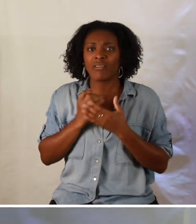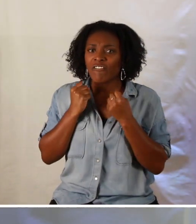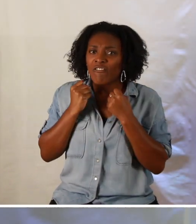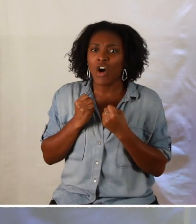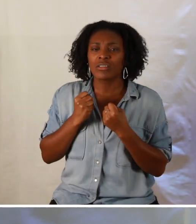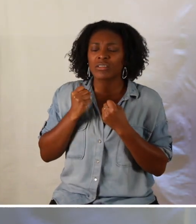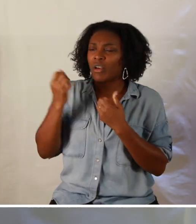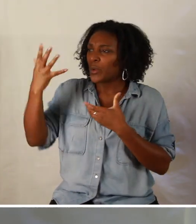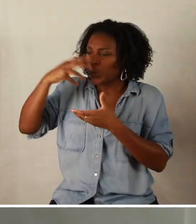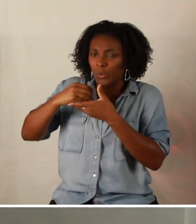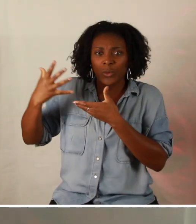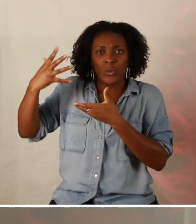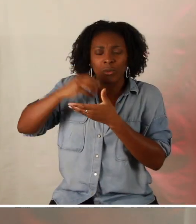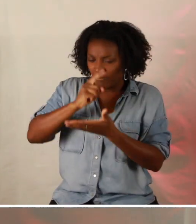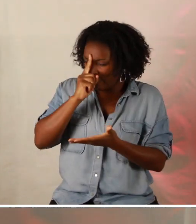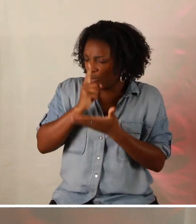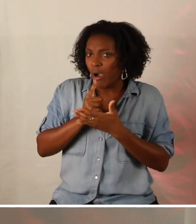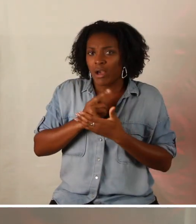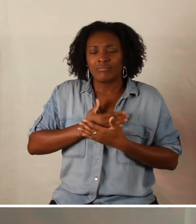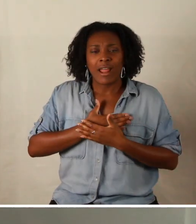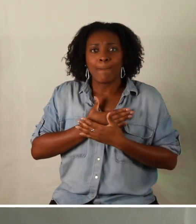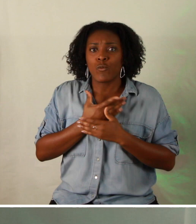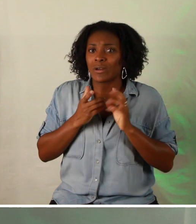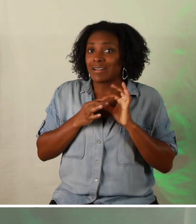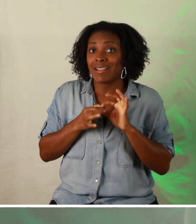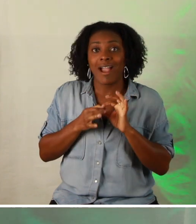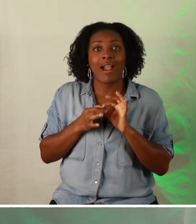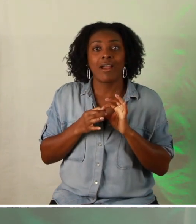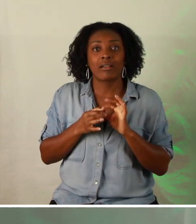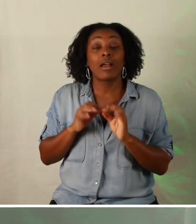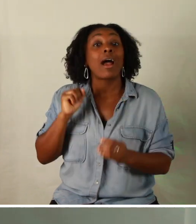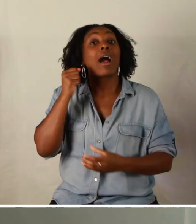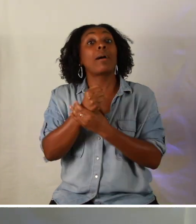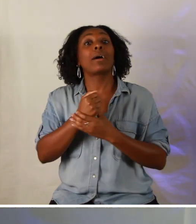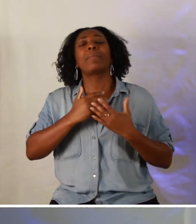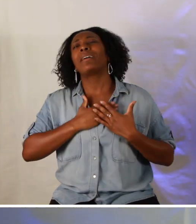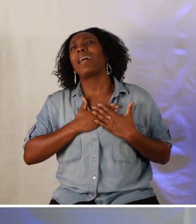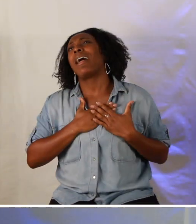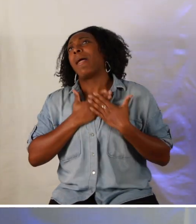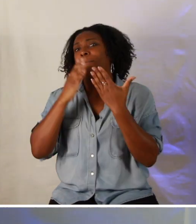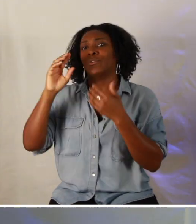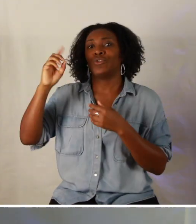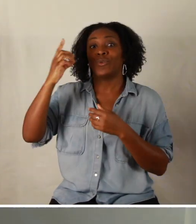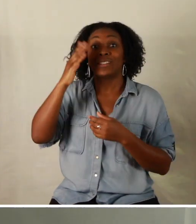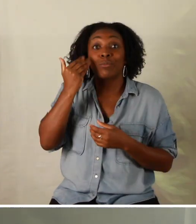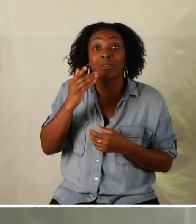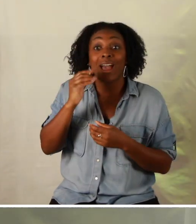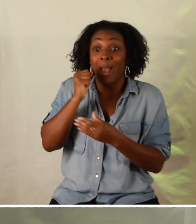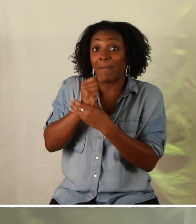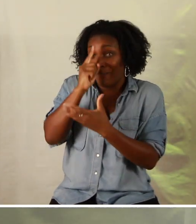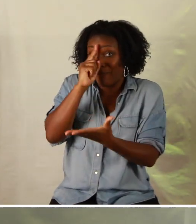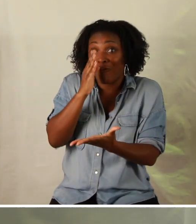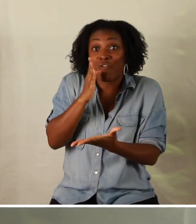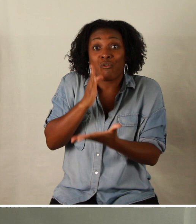là. Elle puise ses ressources là, dans l'amour de Dieu. Parce qu'Abraham aimait Dieu, alors sa foi va